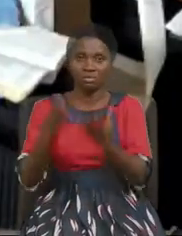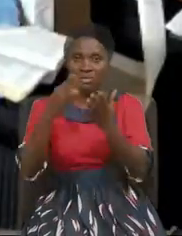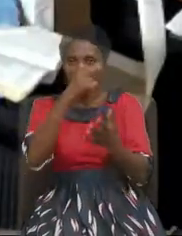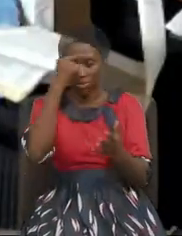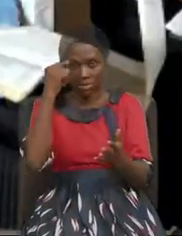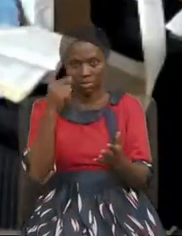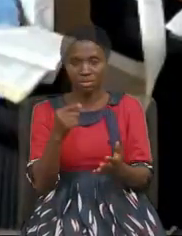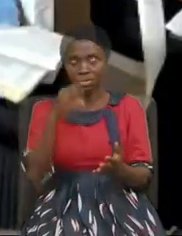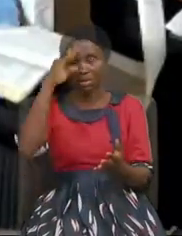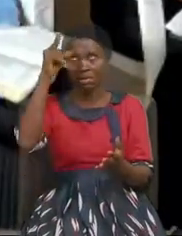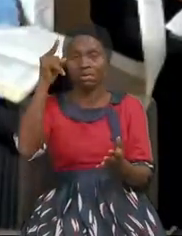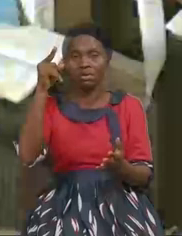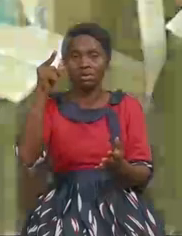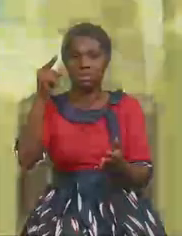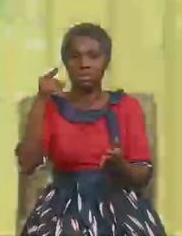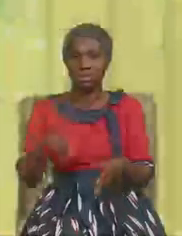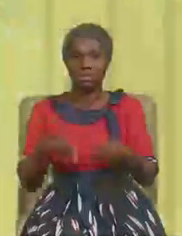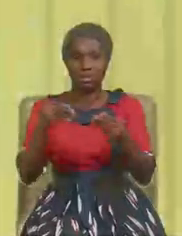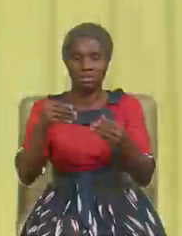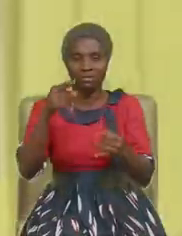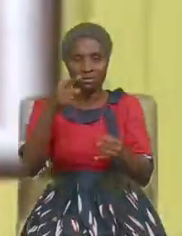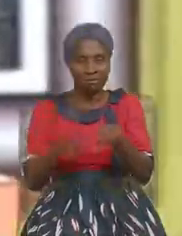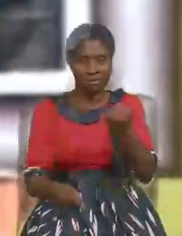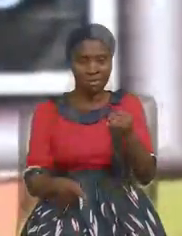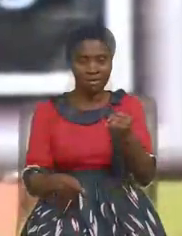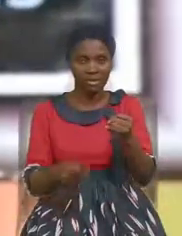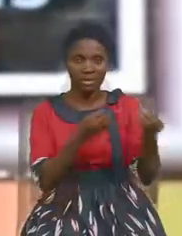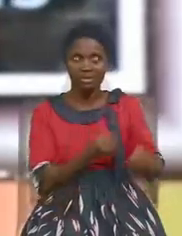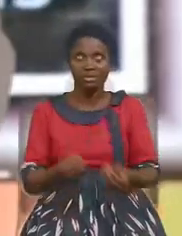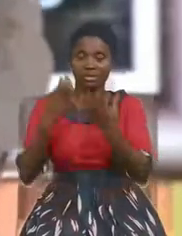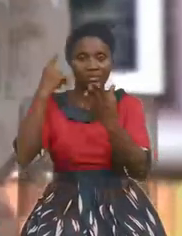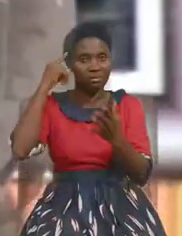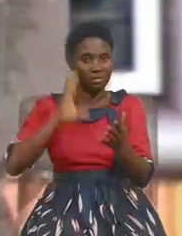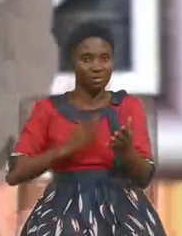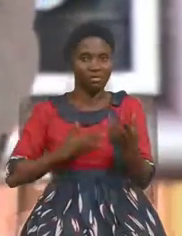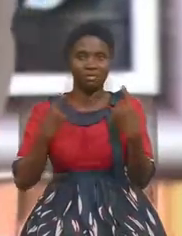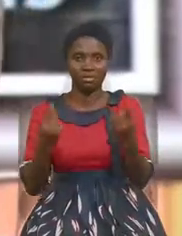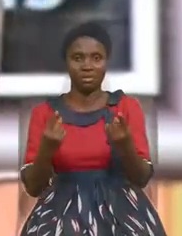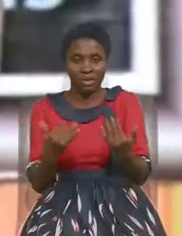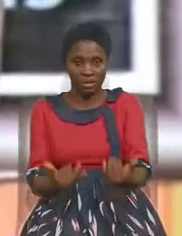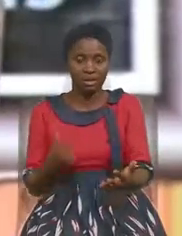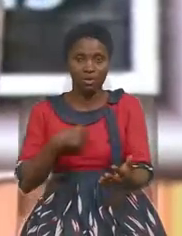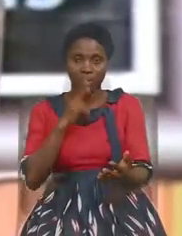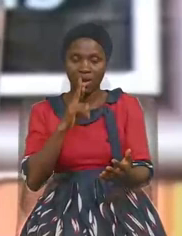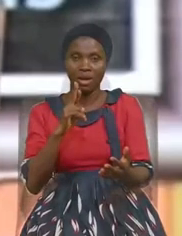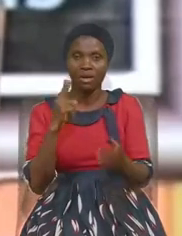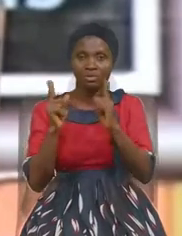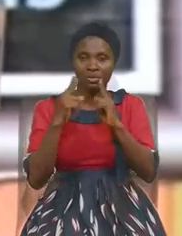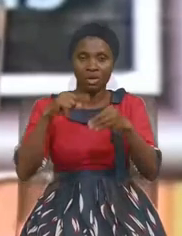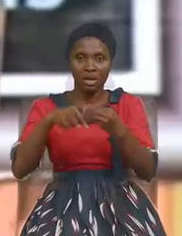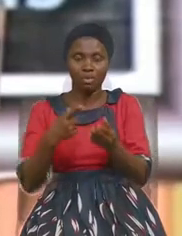final pour nos péchés. Ainsi donc, nous parlons donc du but. Le but de son